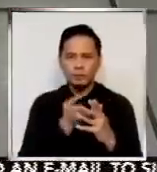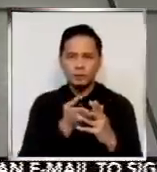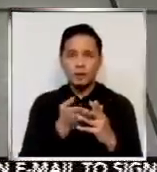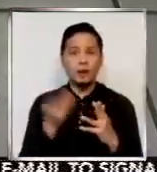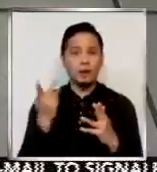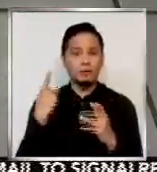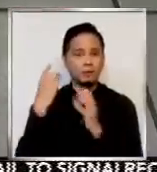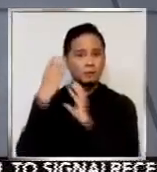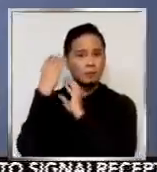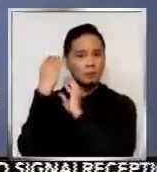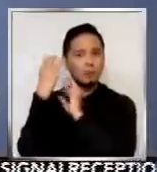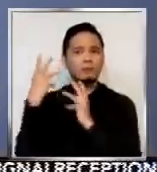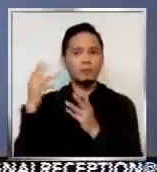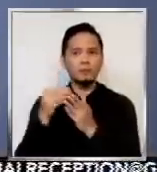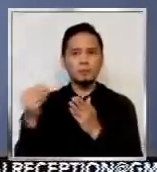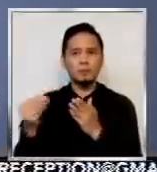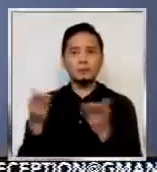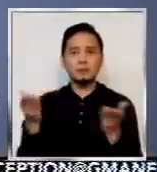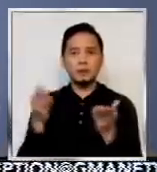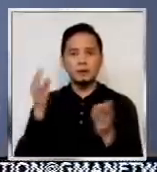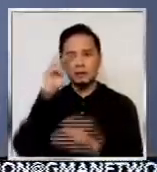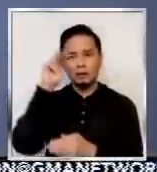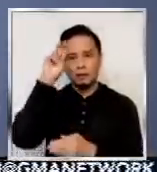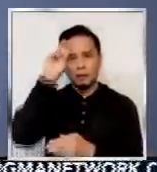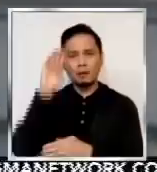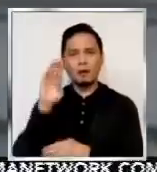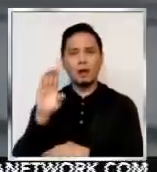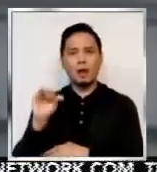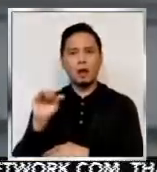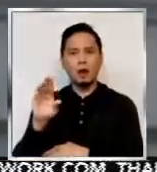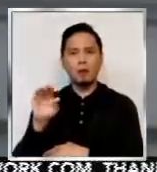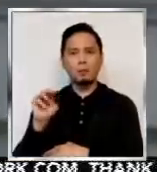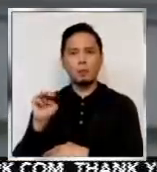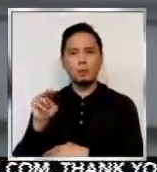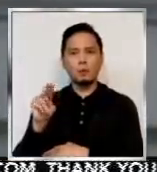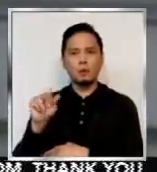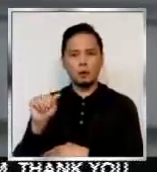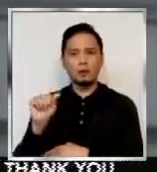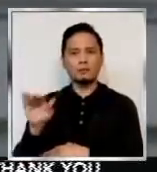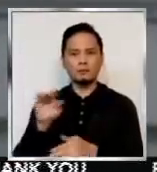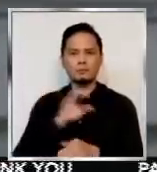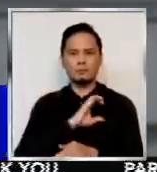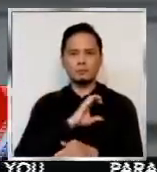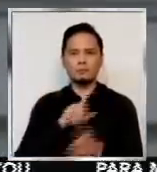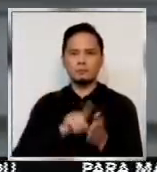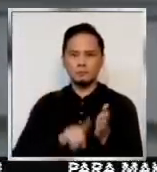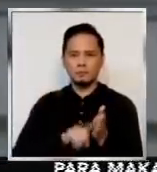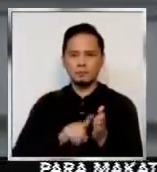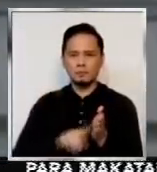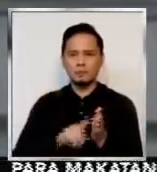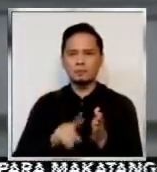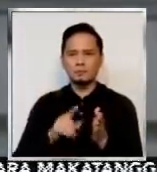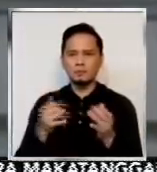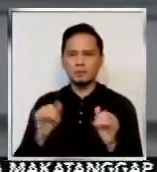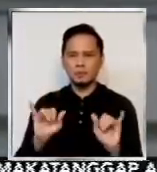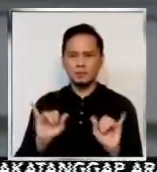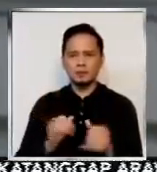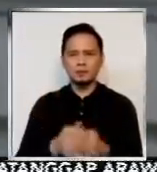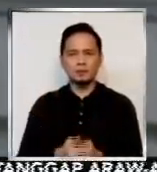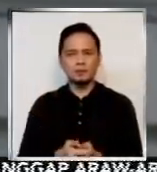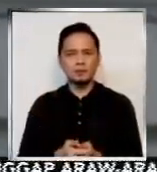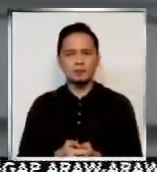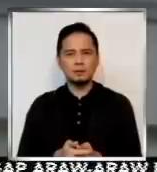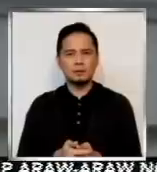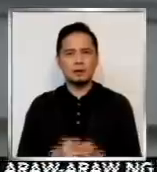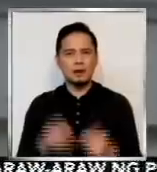Carmona, Cavite, na inimbestigahan na rin ng pulisya doon. Itong mga nagtitinda na ito, sir, ay lulan sila ng ano ng kuliglig o